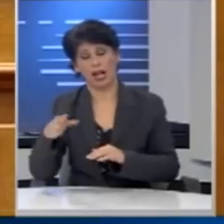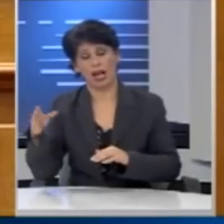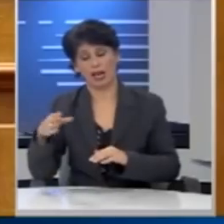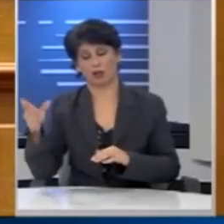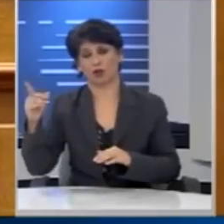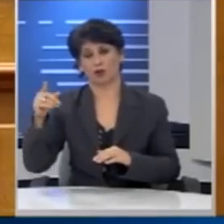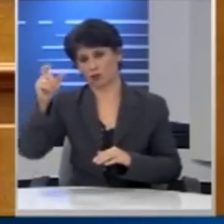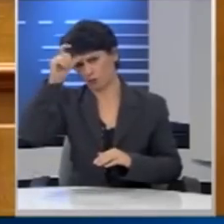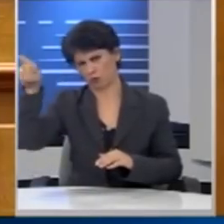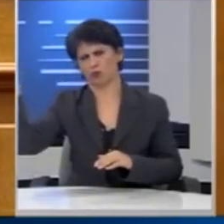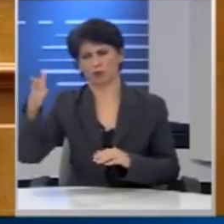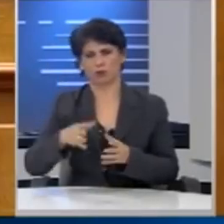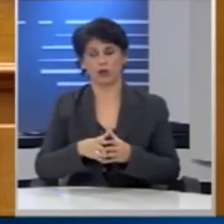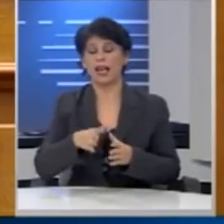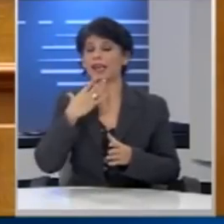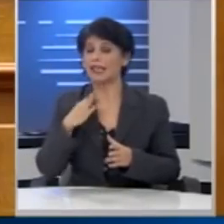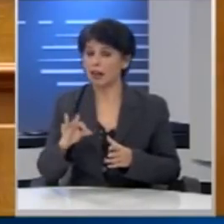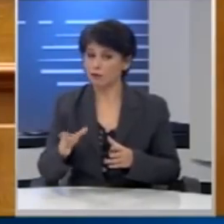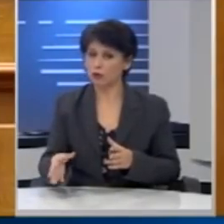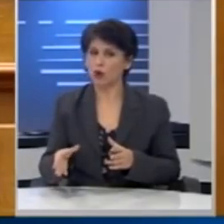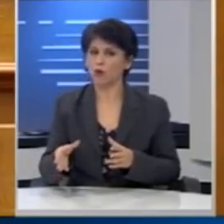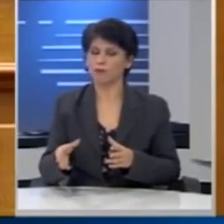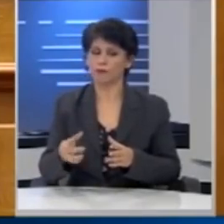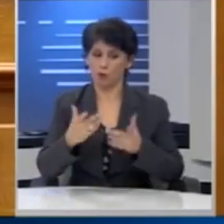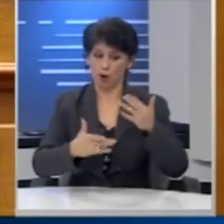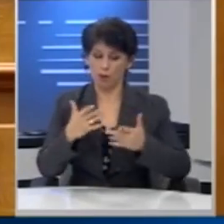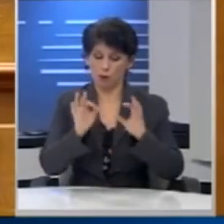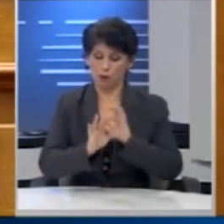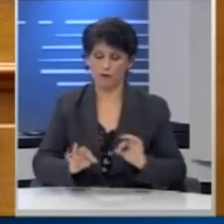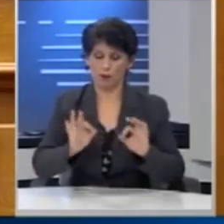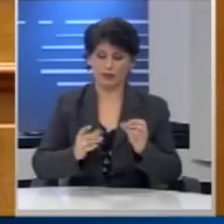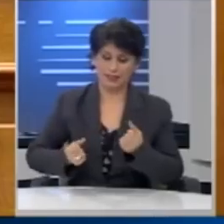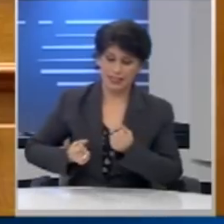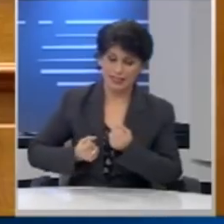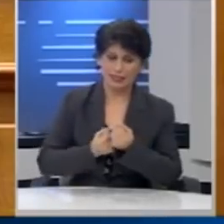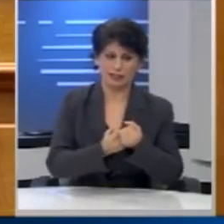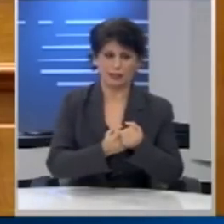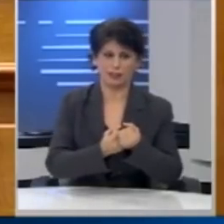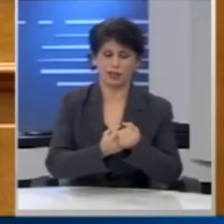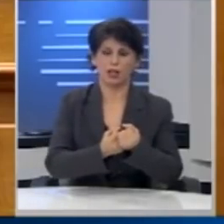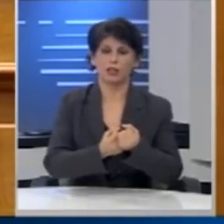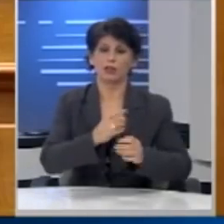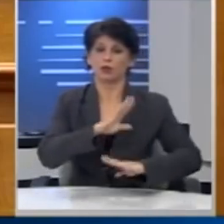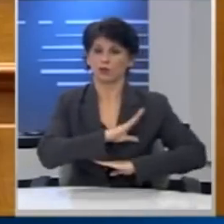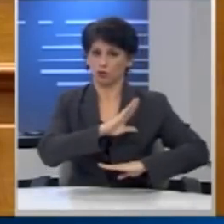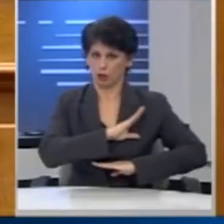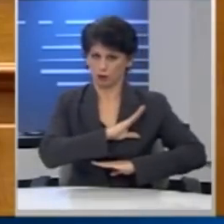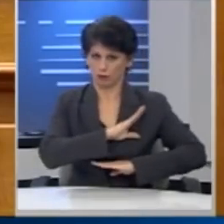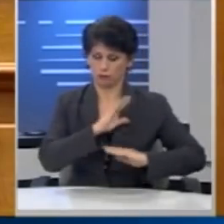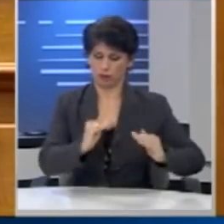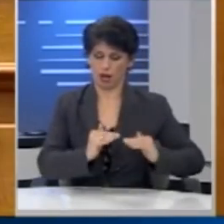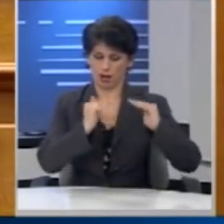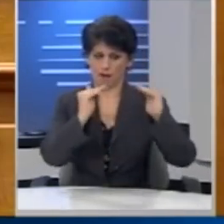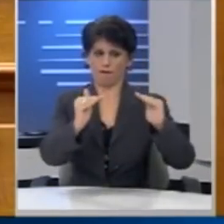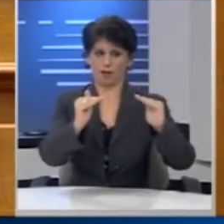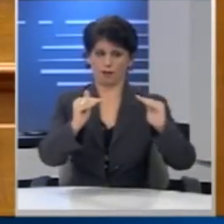μας. Γι' αυτό και προβλέπει την ενίσχυση των ενόπλων δυνάμεών μας, την